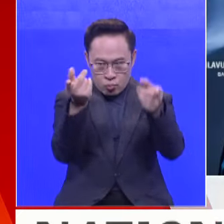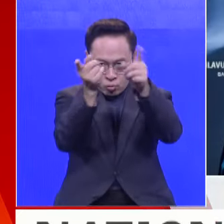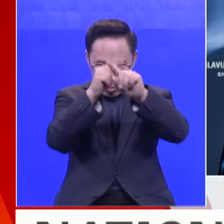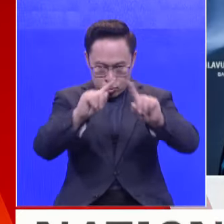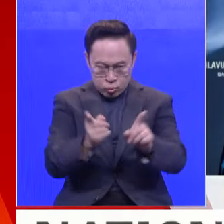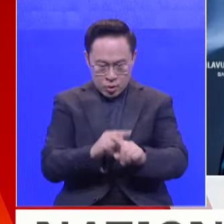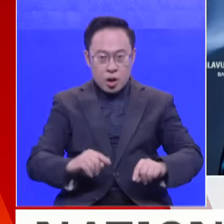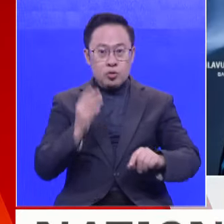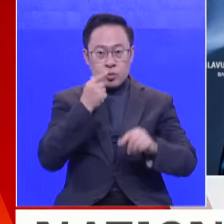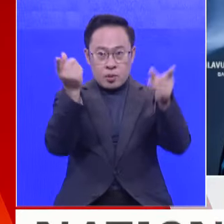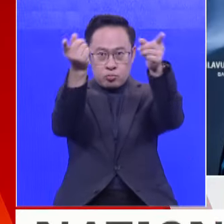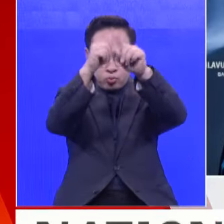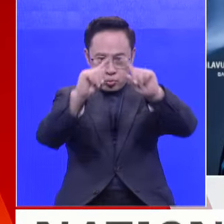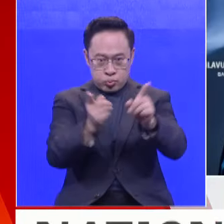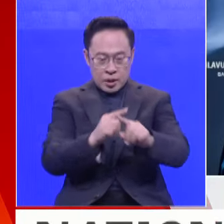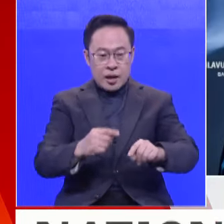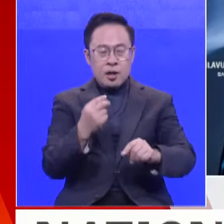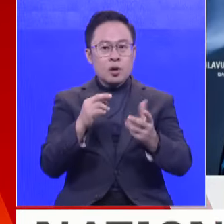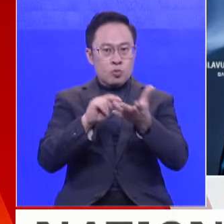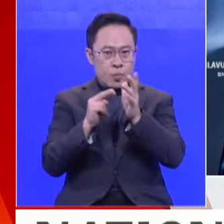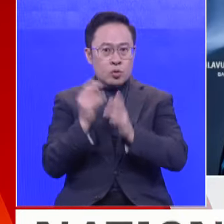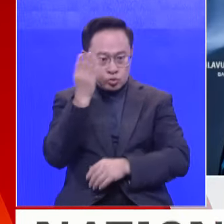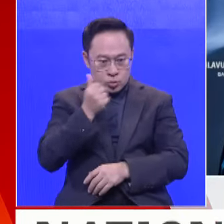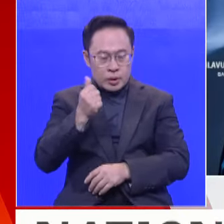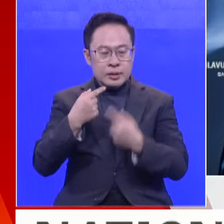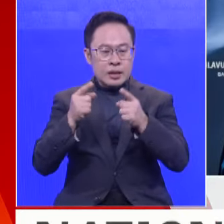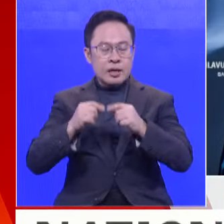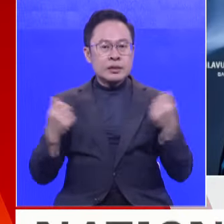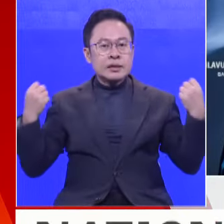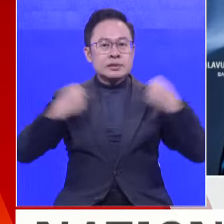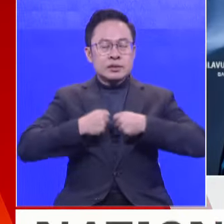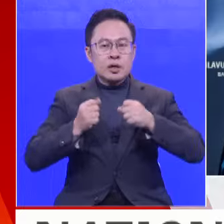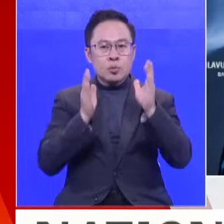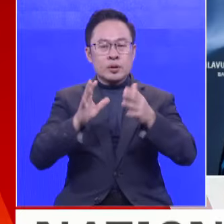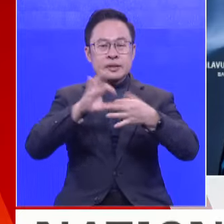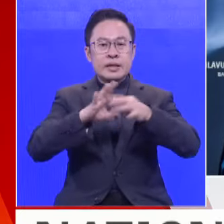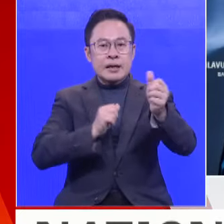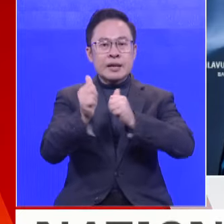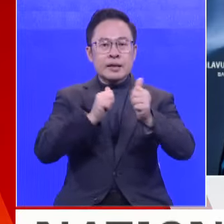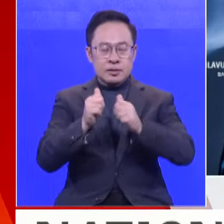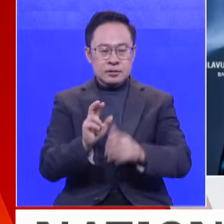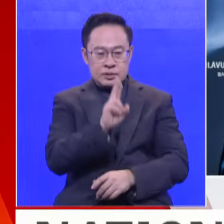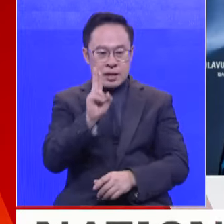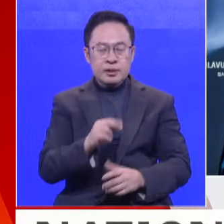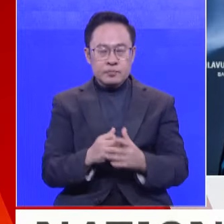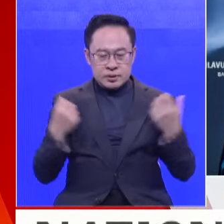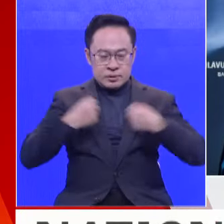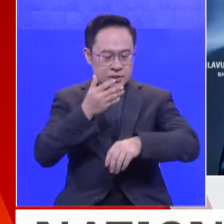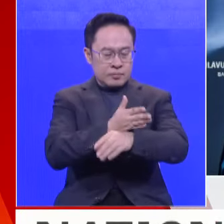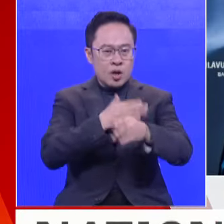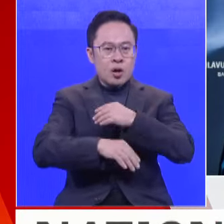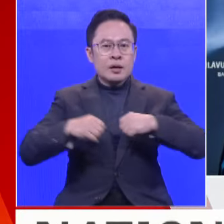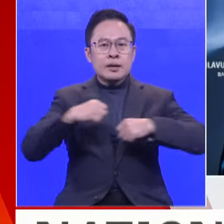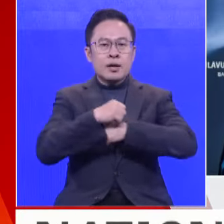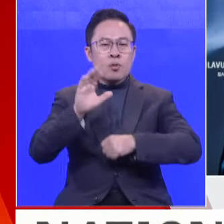ก็ใส่แล้วก็สวยนะ ค่ะแต่อันนี้คือเป็นชุดของนักกีฬาซึ่งเขาก็เตรียมมาไว้ให้นักกีฬาอยู่แล้วเป็นชุดวอร์มนักกีฬาไงแต่ว่าชุดในพิ